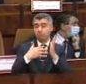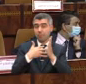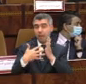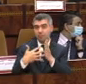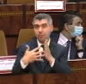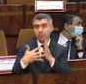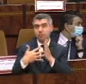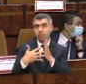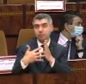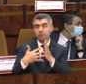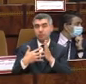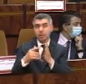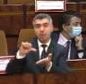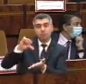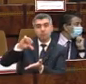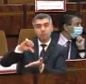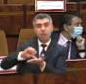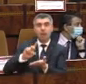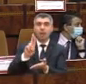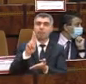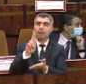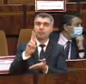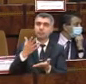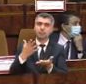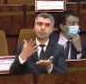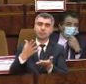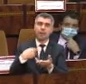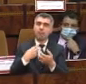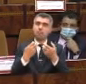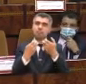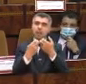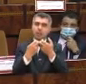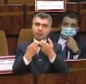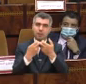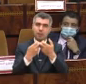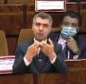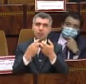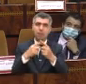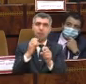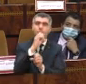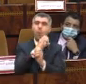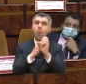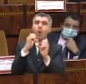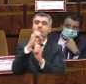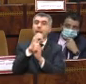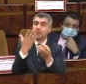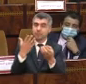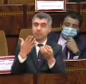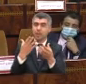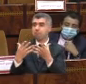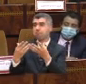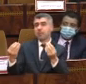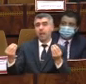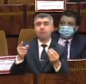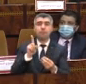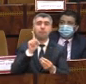غير في مركز القرار. وحال الواقع نعطيك مثال، أنا في وزان المئات ديال النساء